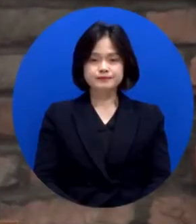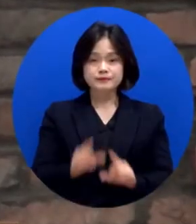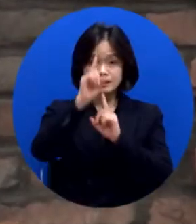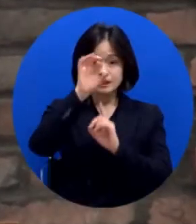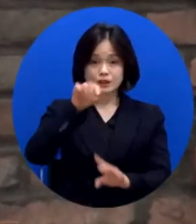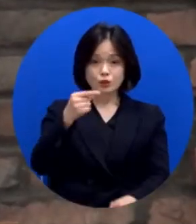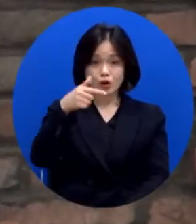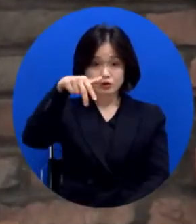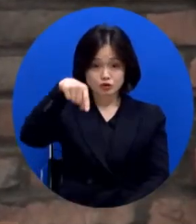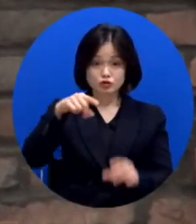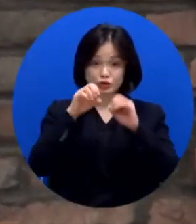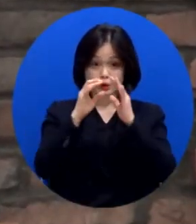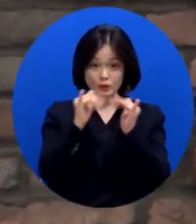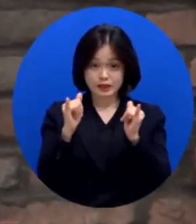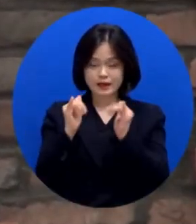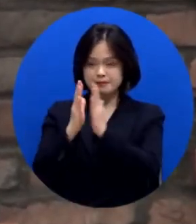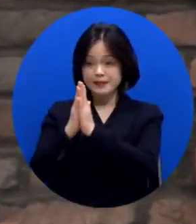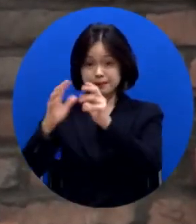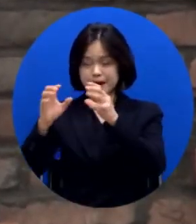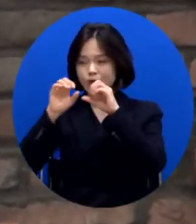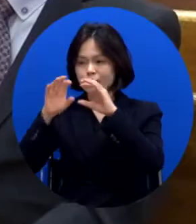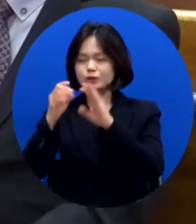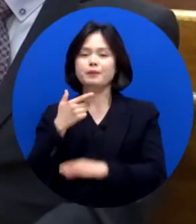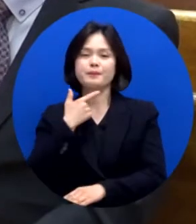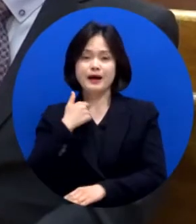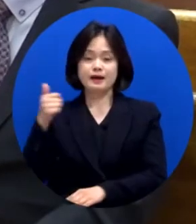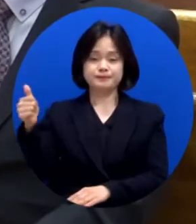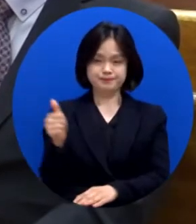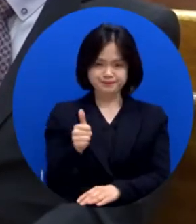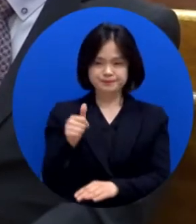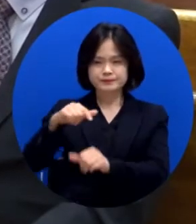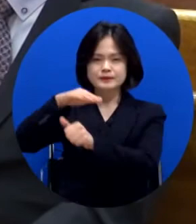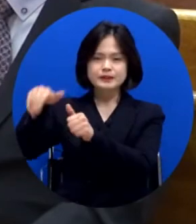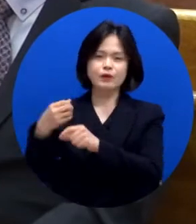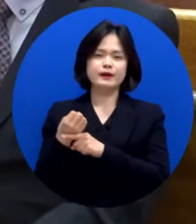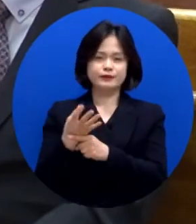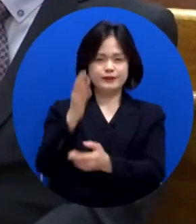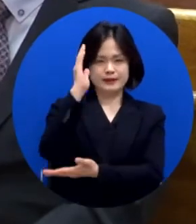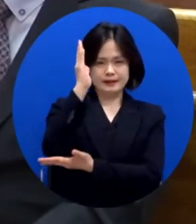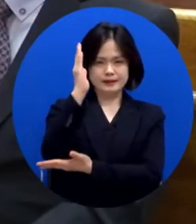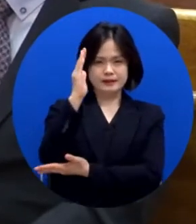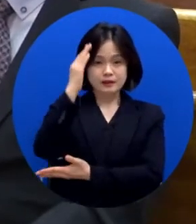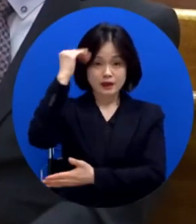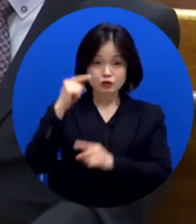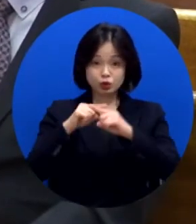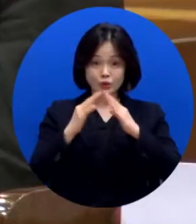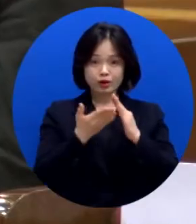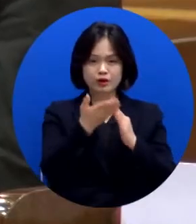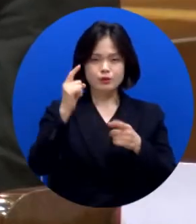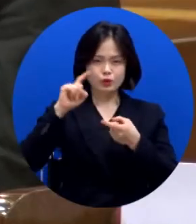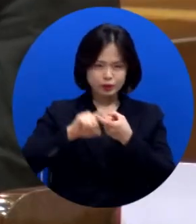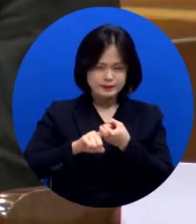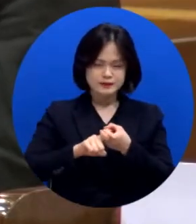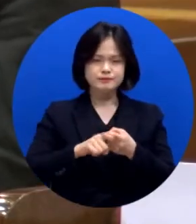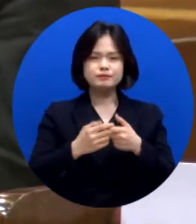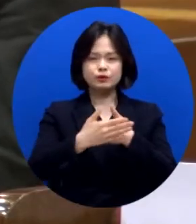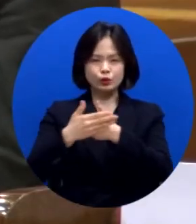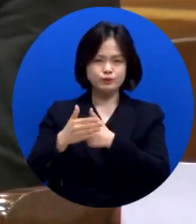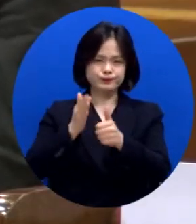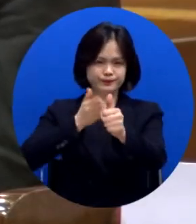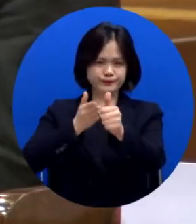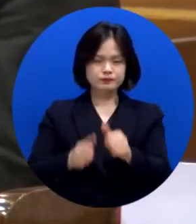이원주 선교사는 미얀마의 현지 상황을 전하면서 한국교회의 적극적인 관심과 도움을 요청했습니다.